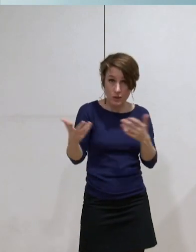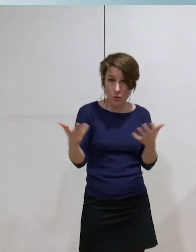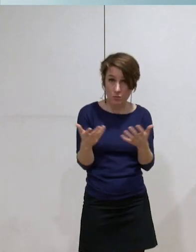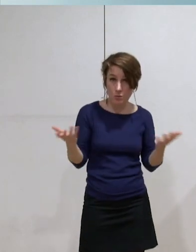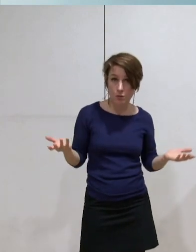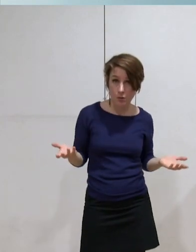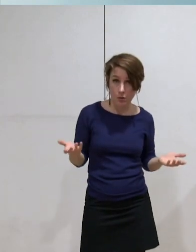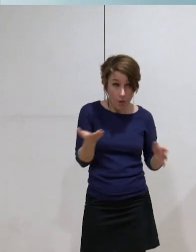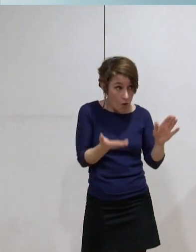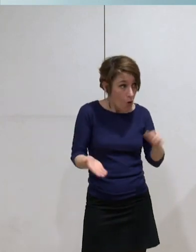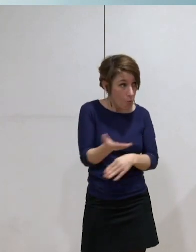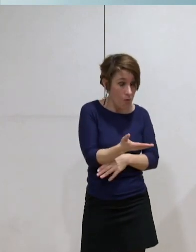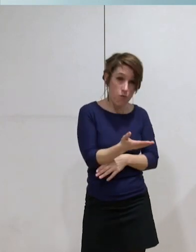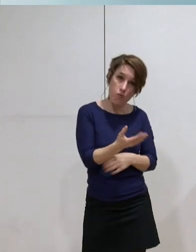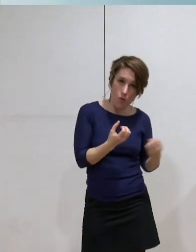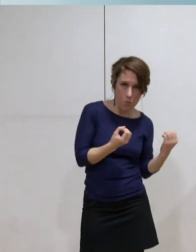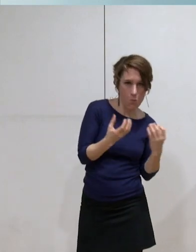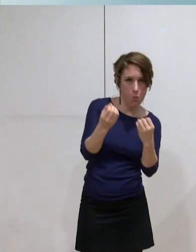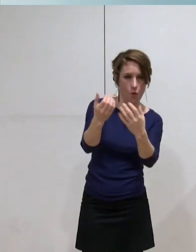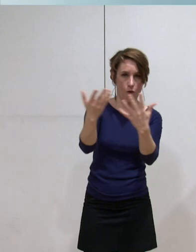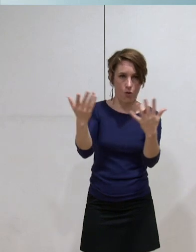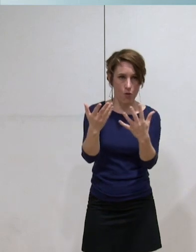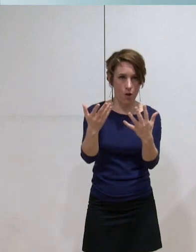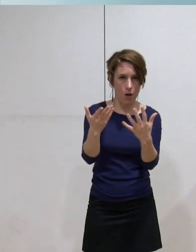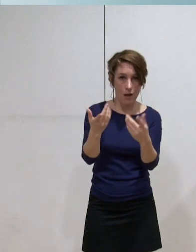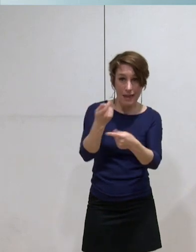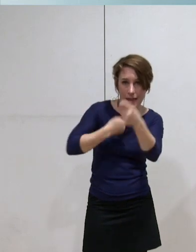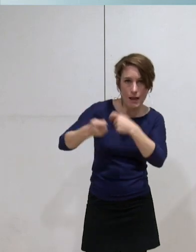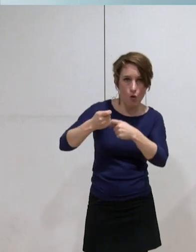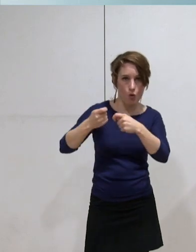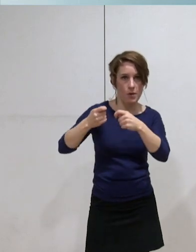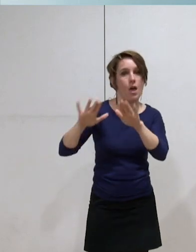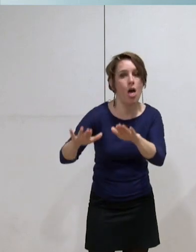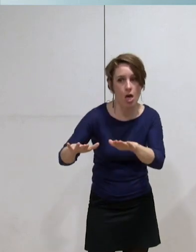contribuez vous amplifiez la t de l'économie